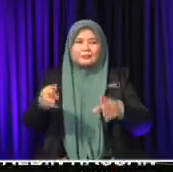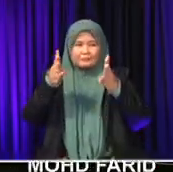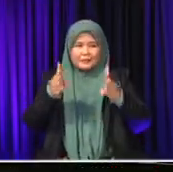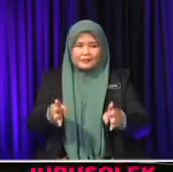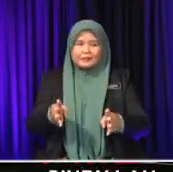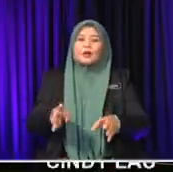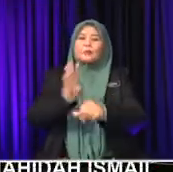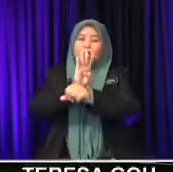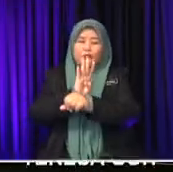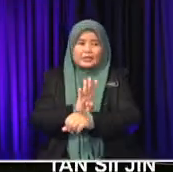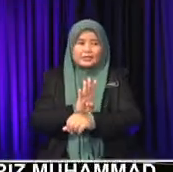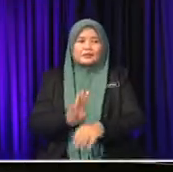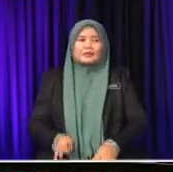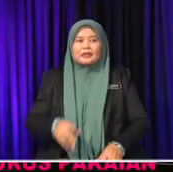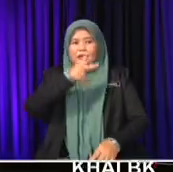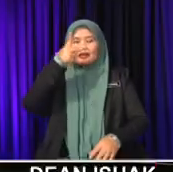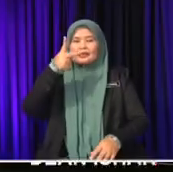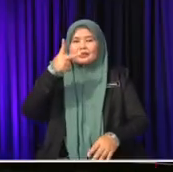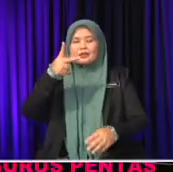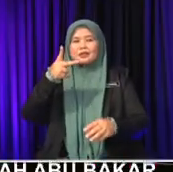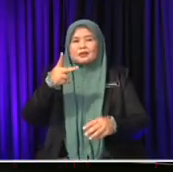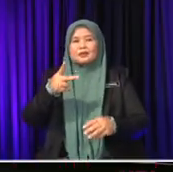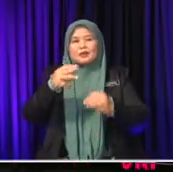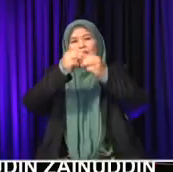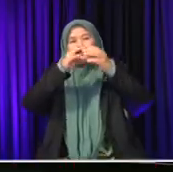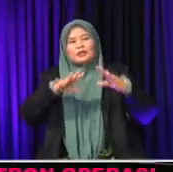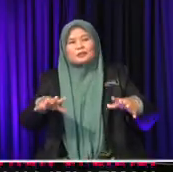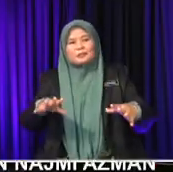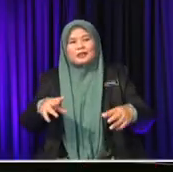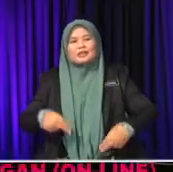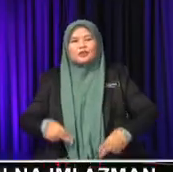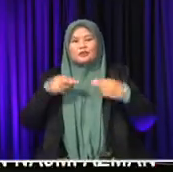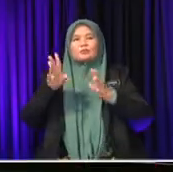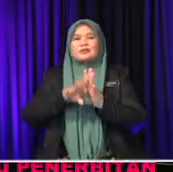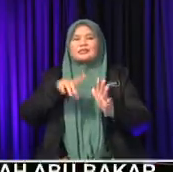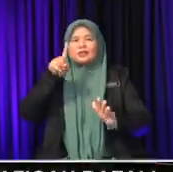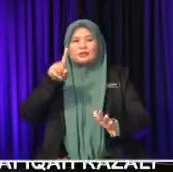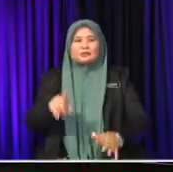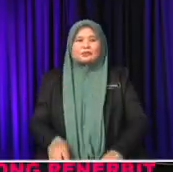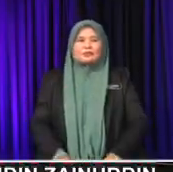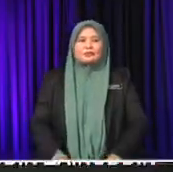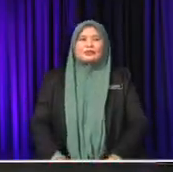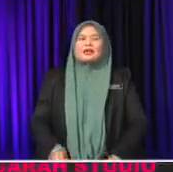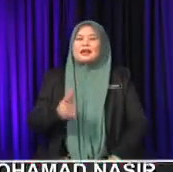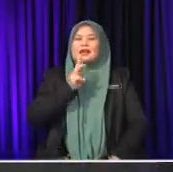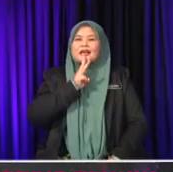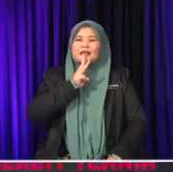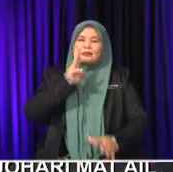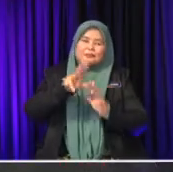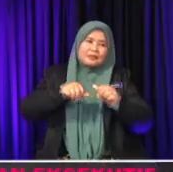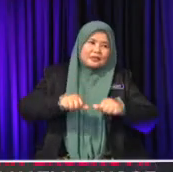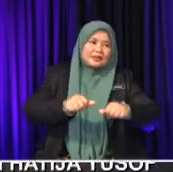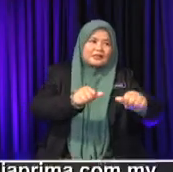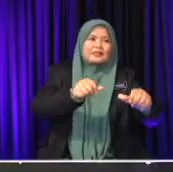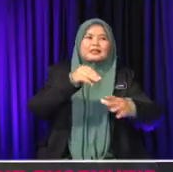budaya karena muhibah hidup bersatu air mengalir